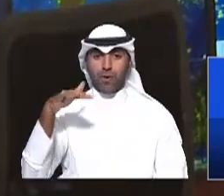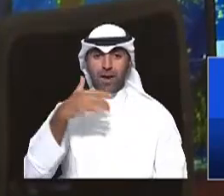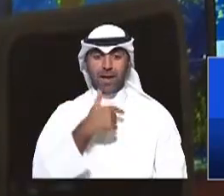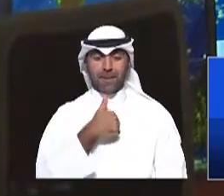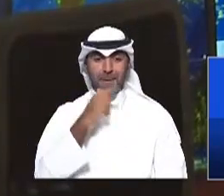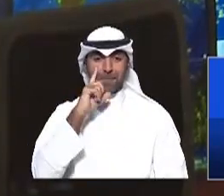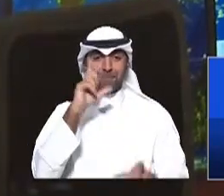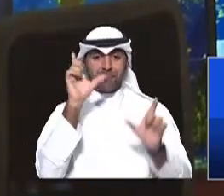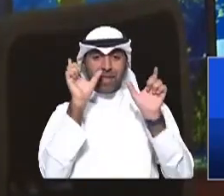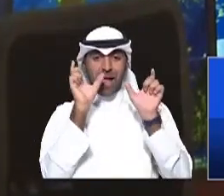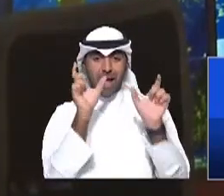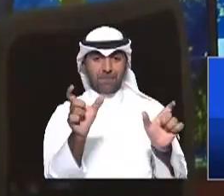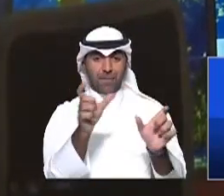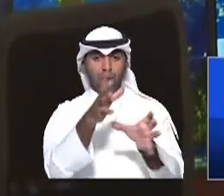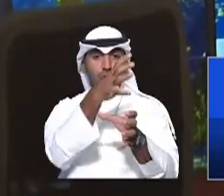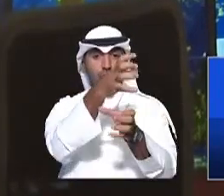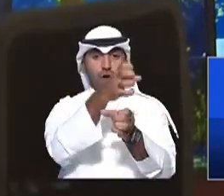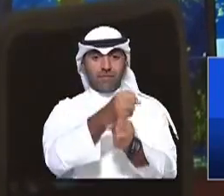ولا مبالي